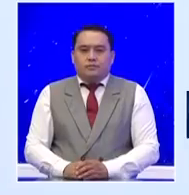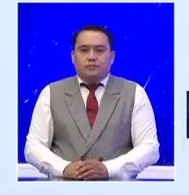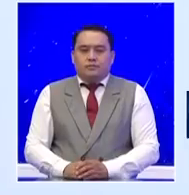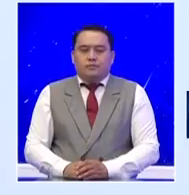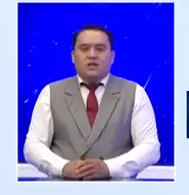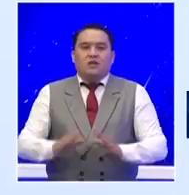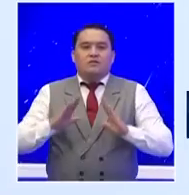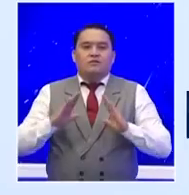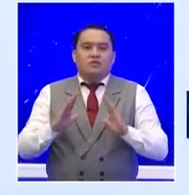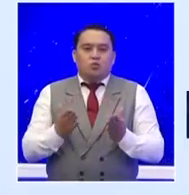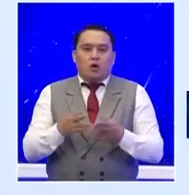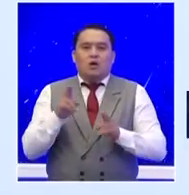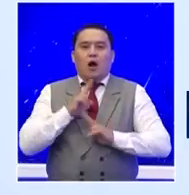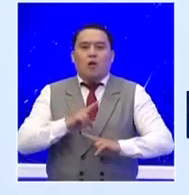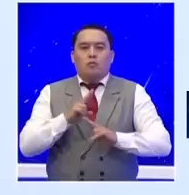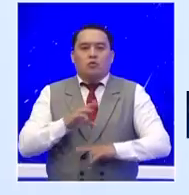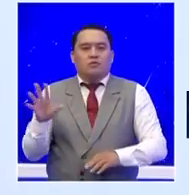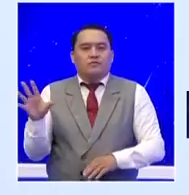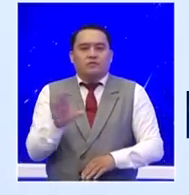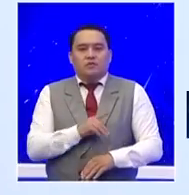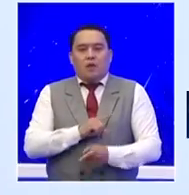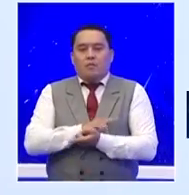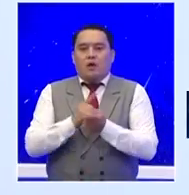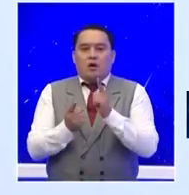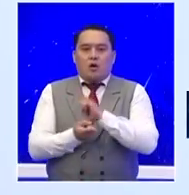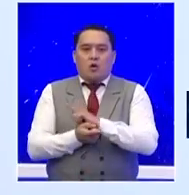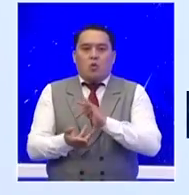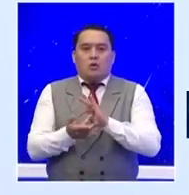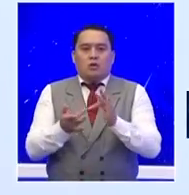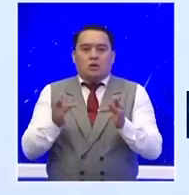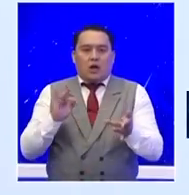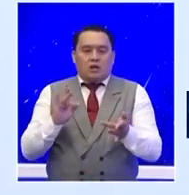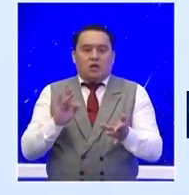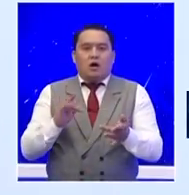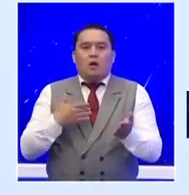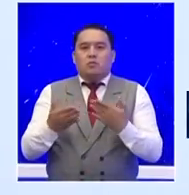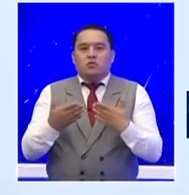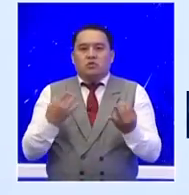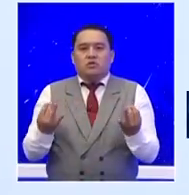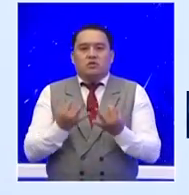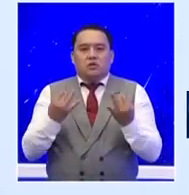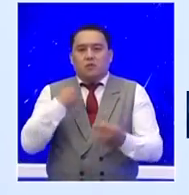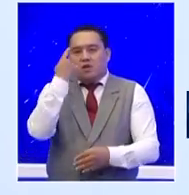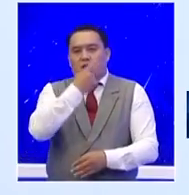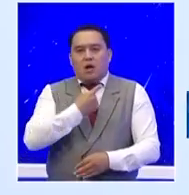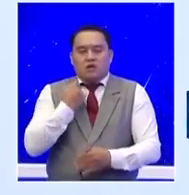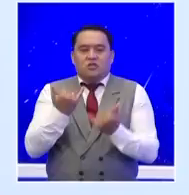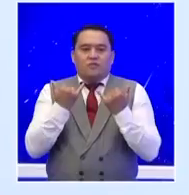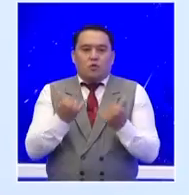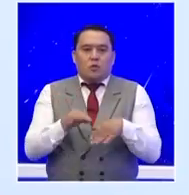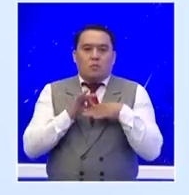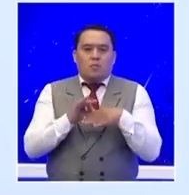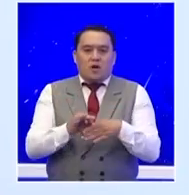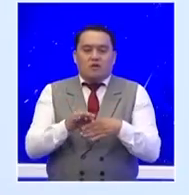Из-за ситуации в стране работа всех библиотек переведена в онлайн-формат, в том числе и общение с интересными личностями. Сегодня мы